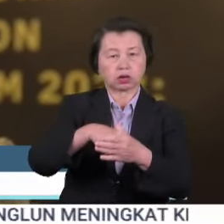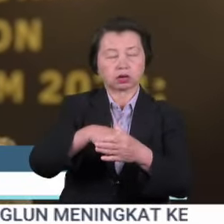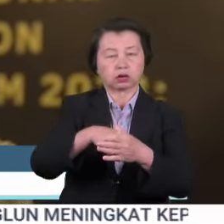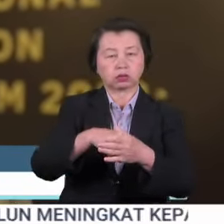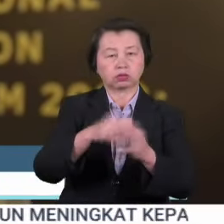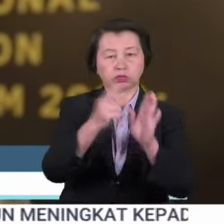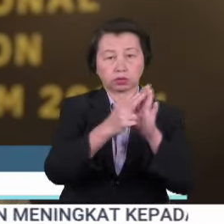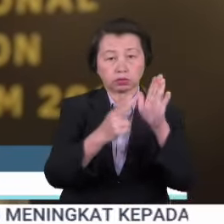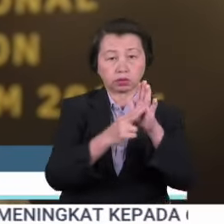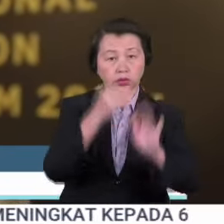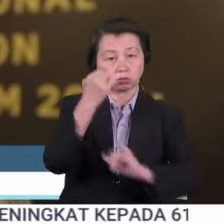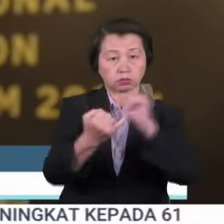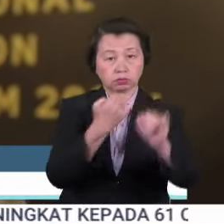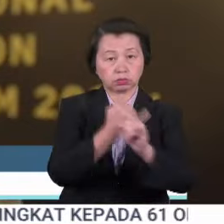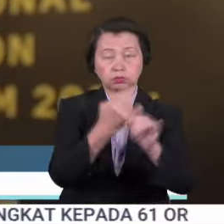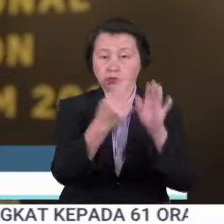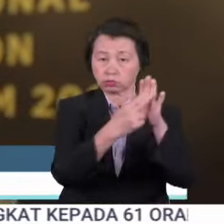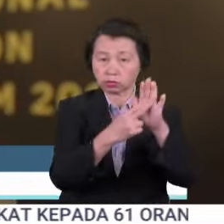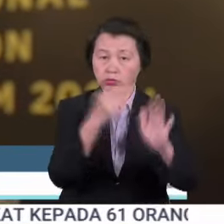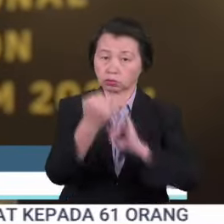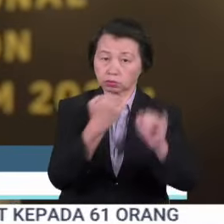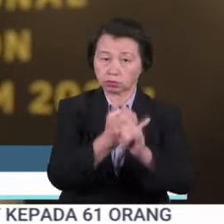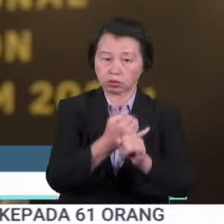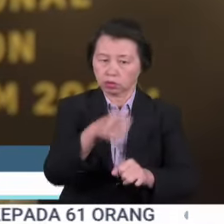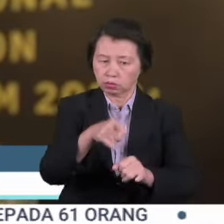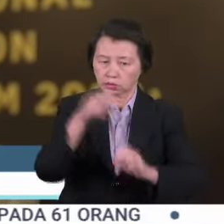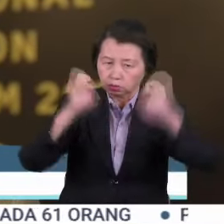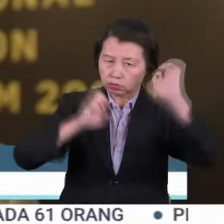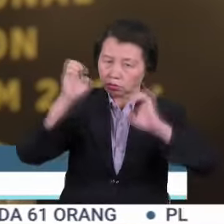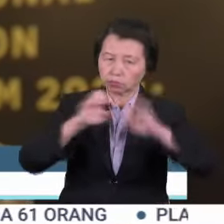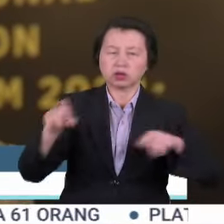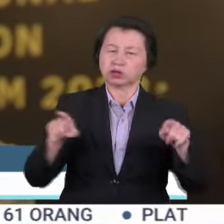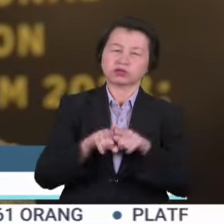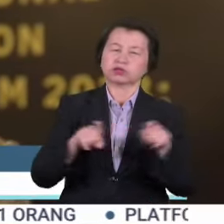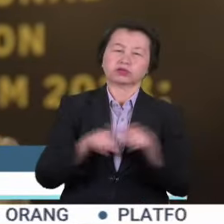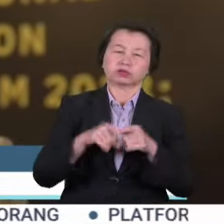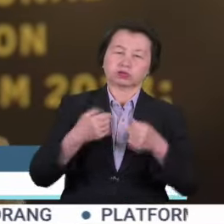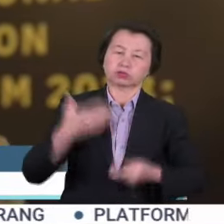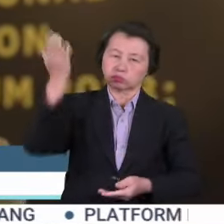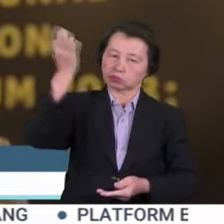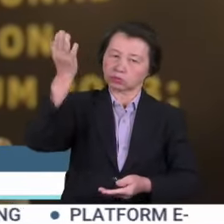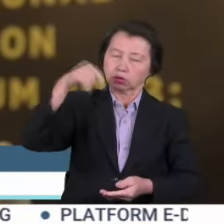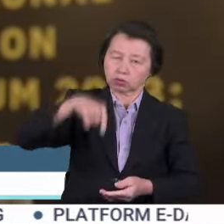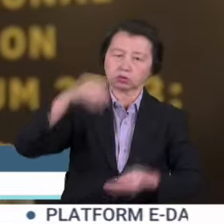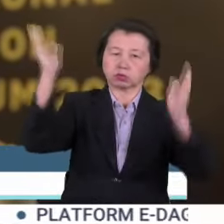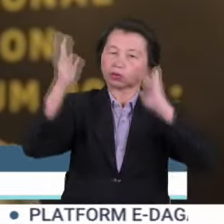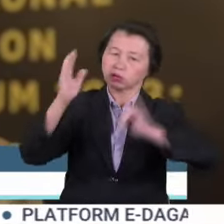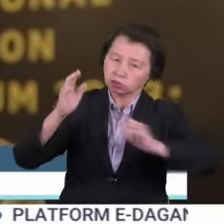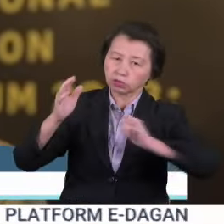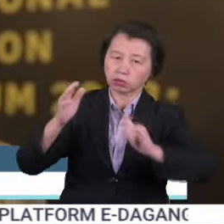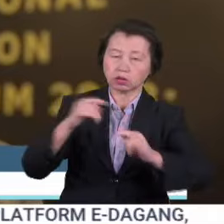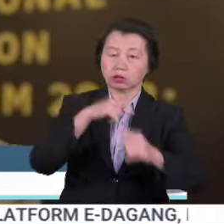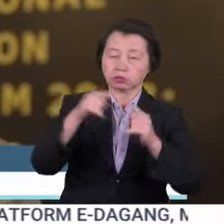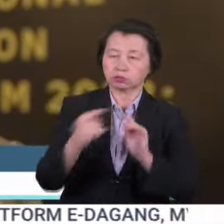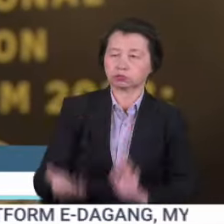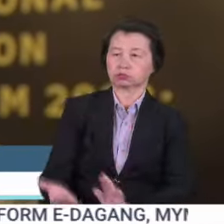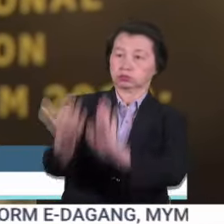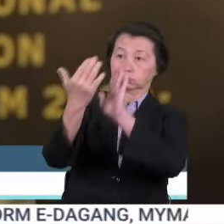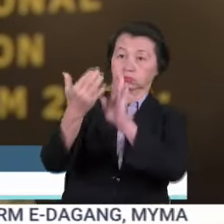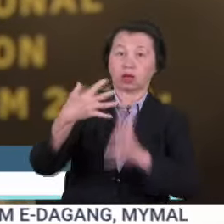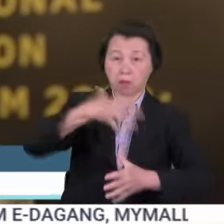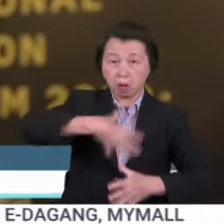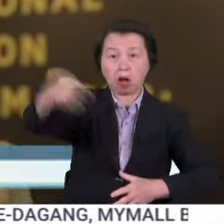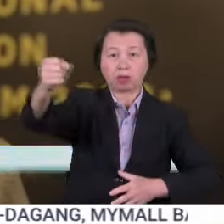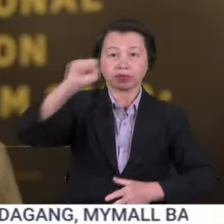timbang tara antarabangsa yang memberi penilaian yang sama seperti yang dibentangkan oleh Malaysia bila kita berhadapan dengan tuntutan